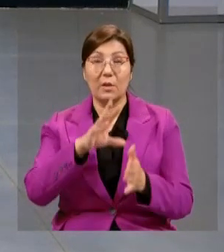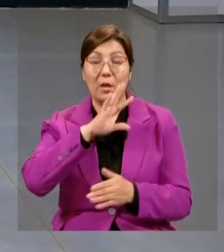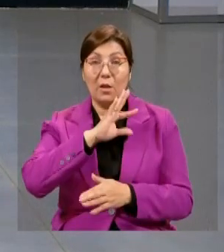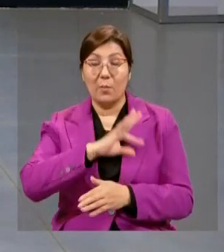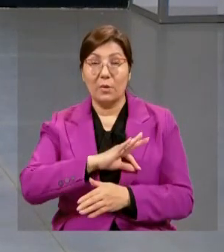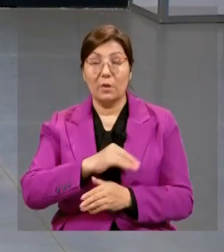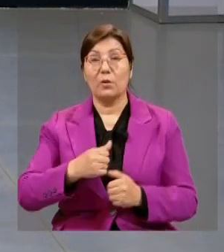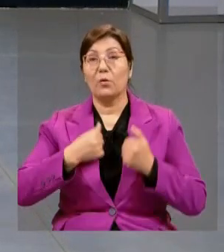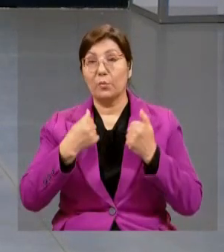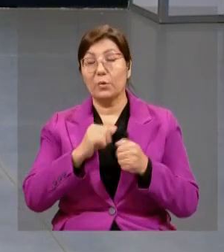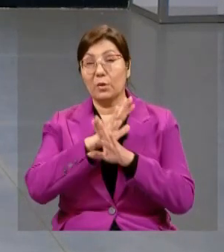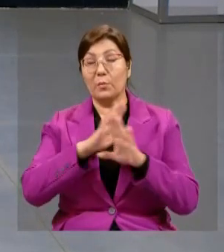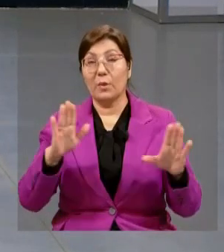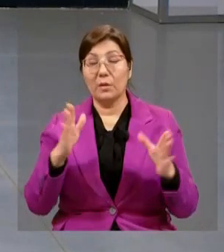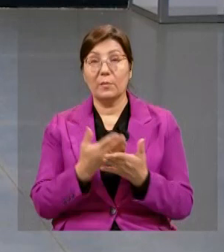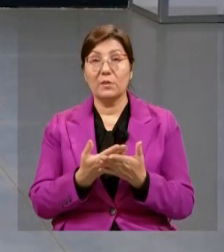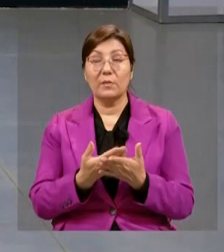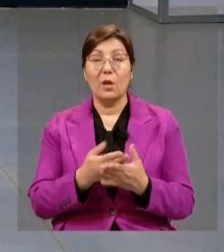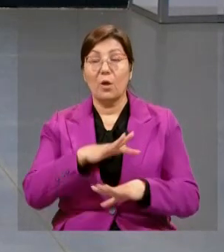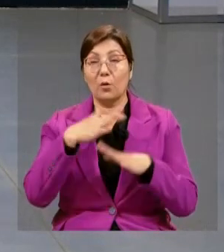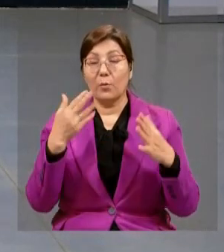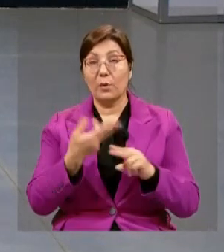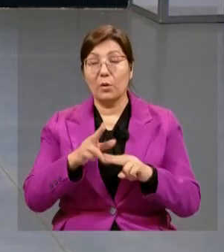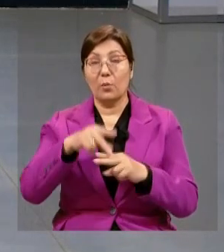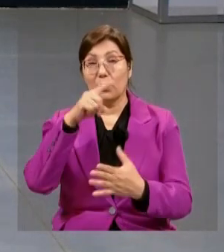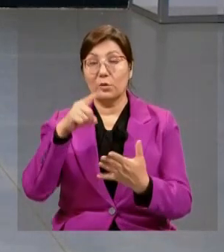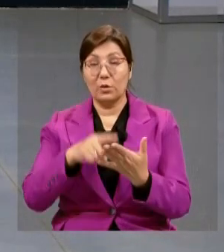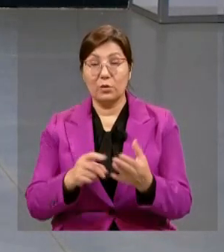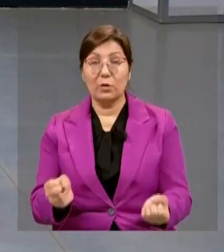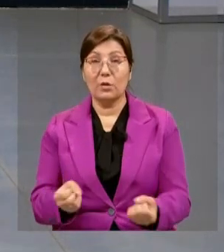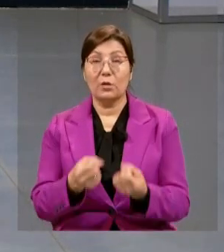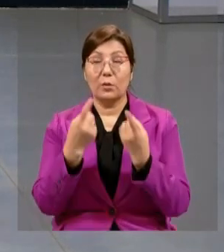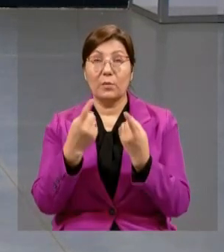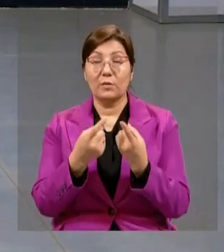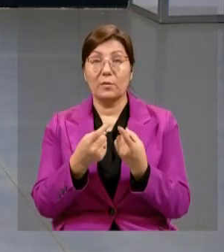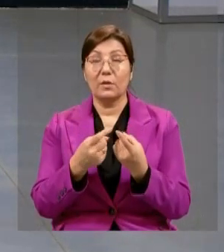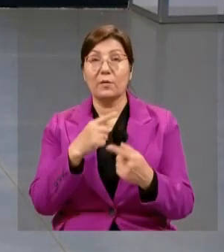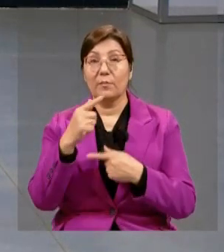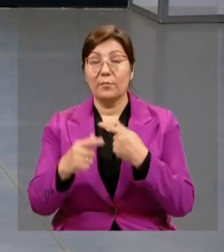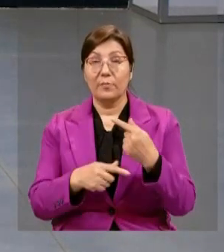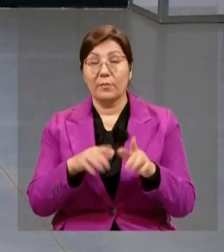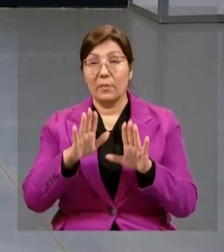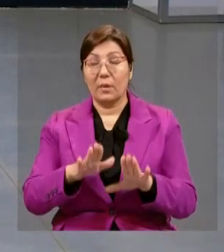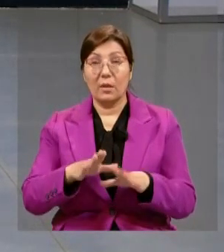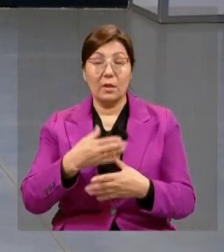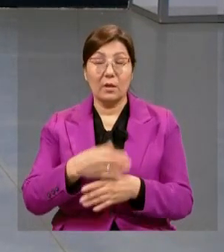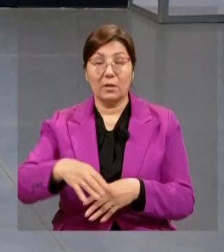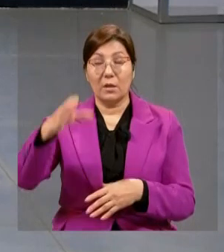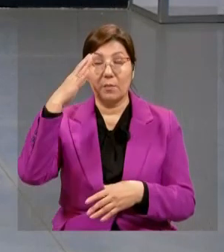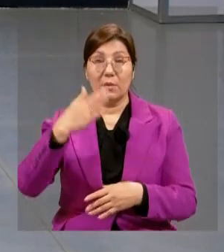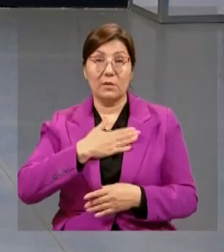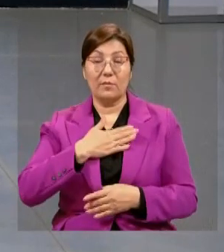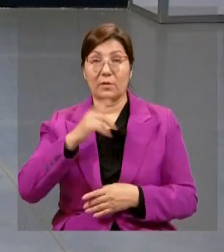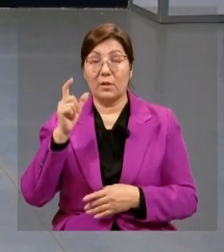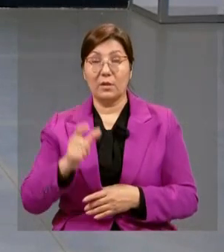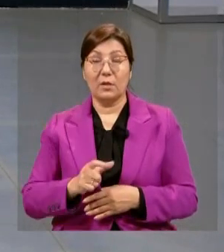пайдалануға ұмтылмаймыз? Референдум аясында көпшілікке осындай сұрақтар туындады. Тақырып төңірегінде жергілікті ғалымдар, қоғам белсенділері